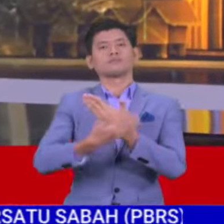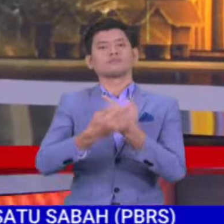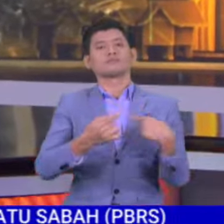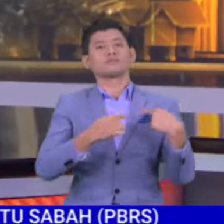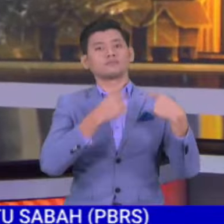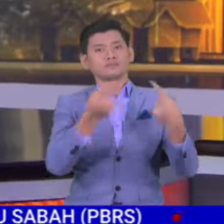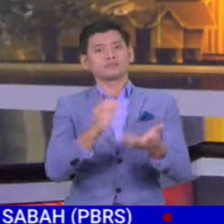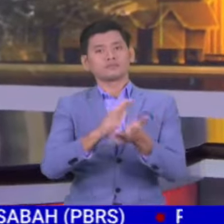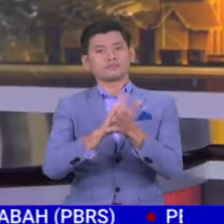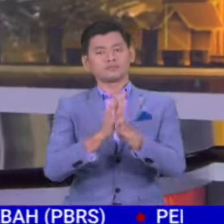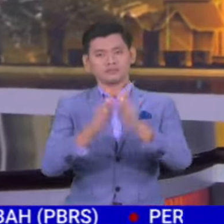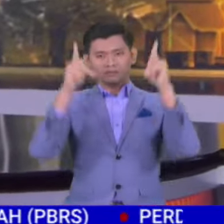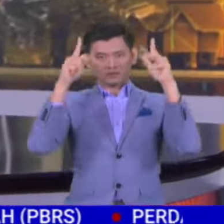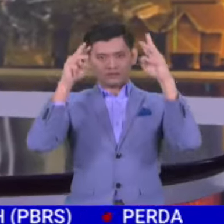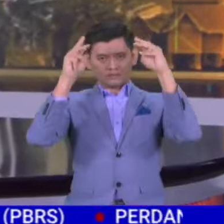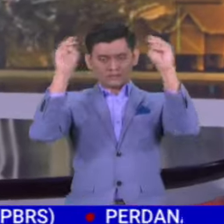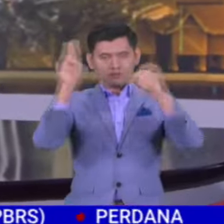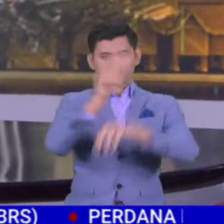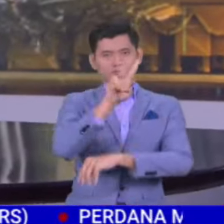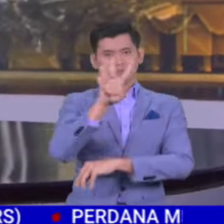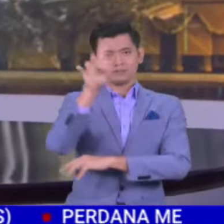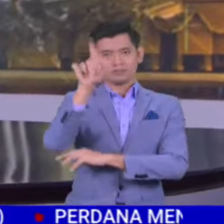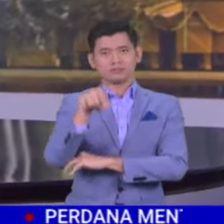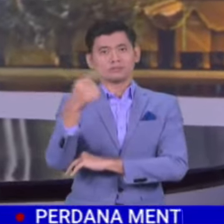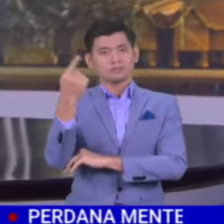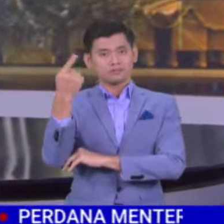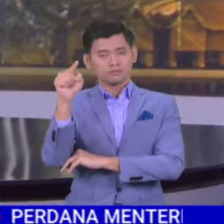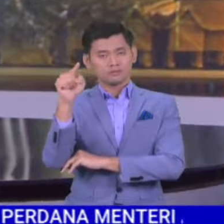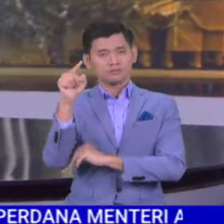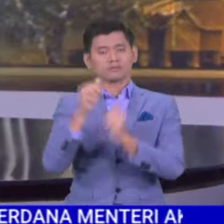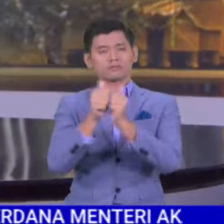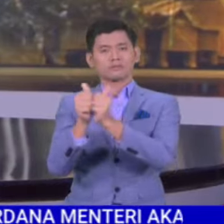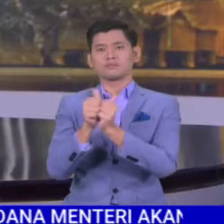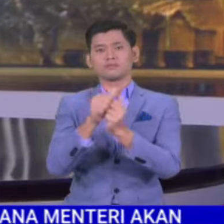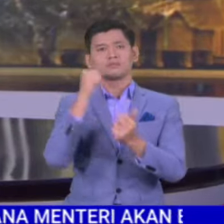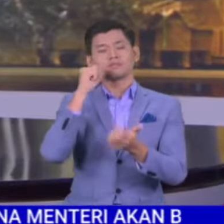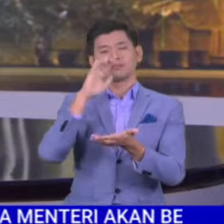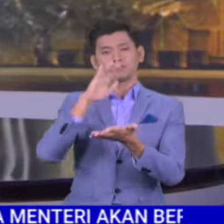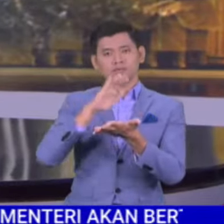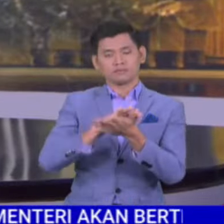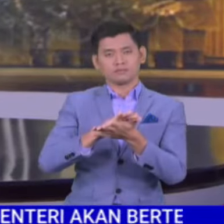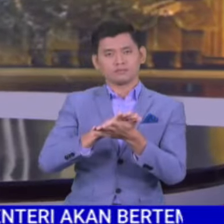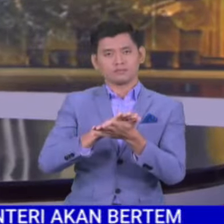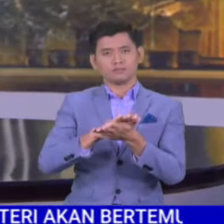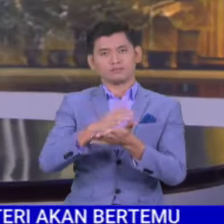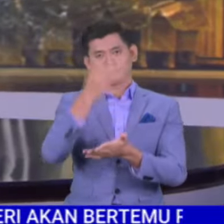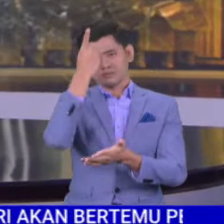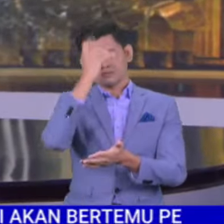24 November lepas. Perdana Menteri diiringi isteri Dato' Sri Dr. Wan Azizah Wan Ismail.